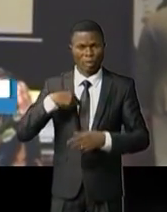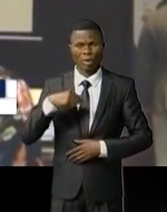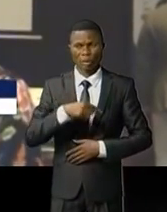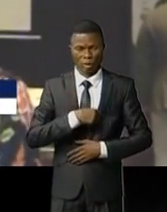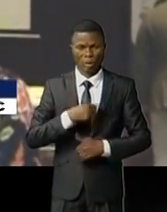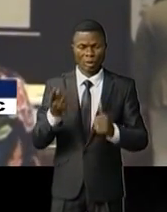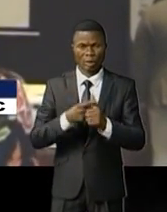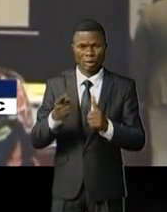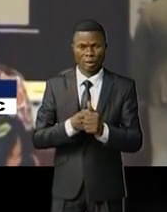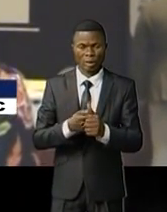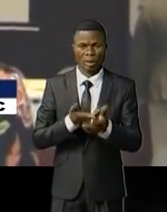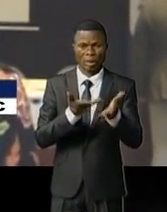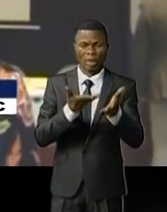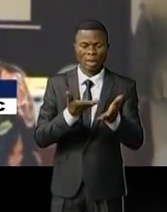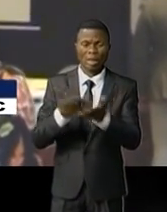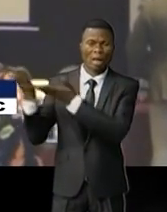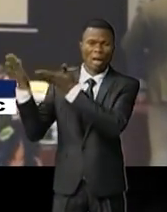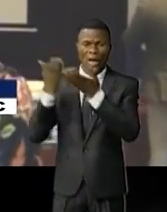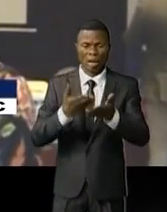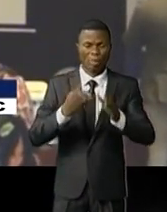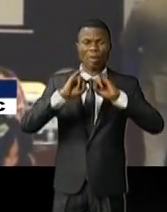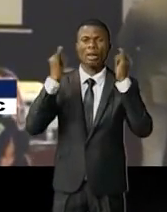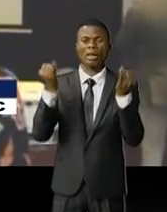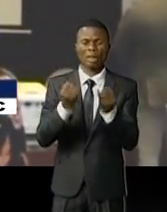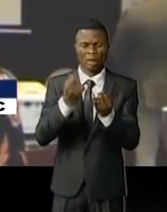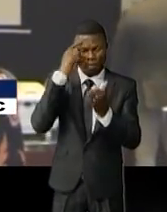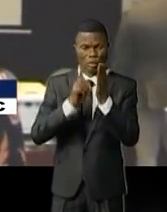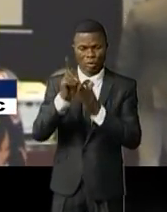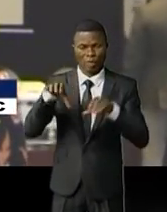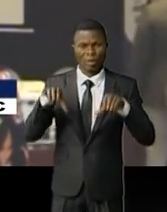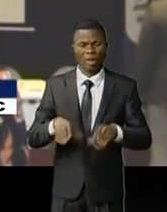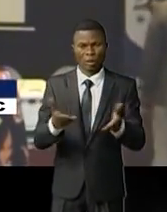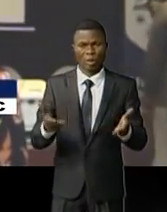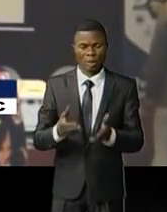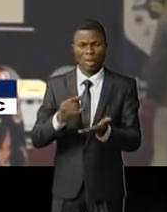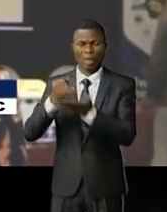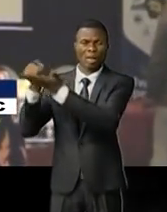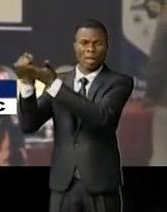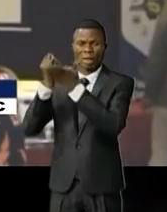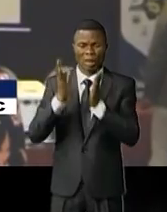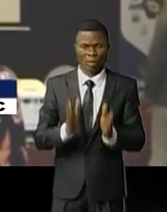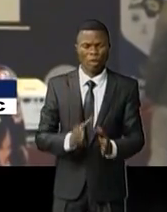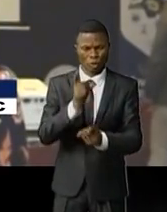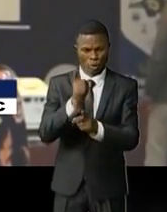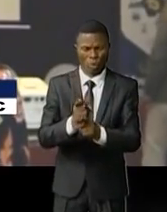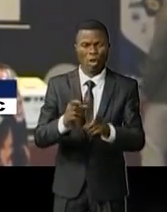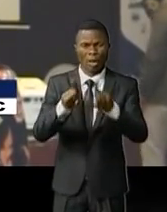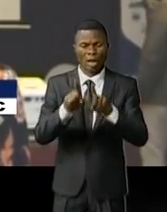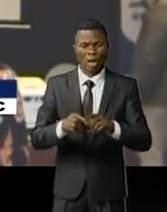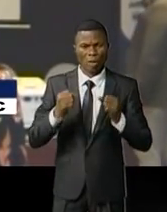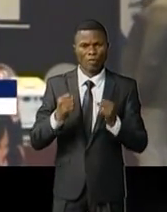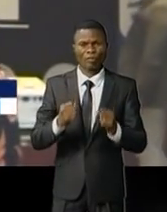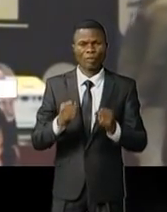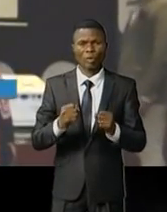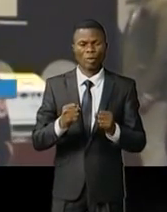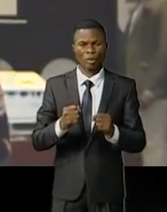c'est d'amener les investissements pour développer ce pays. Les investissements corrects, durables, qui